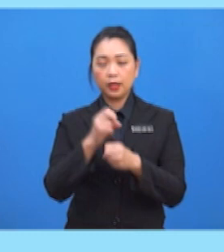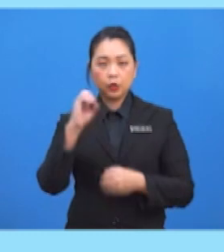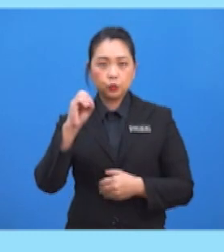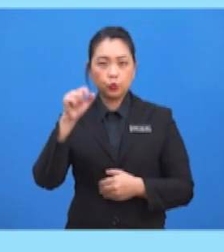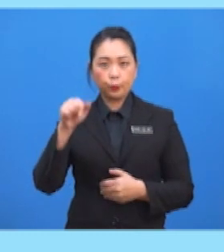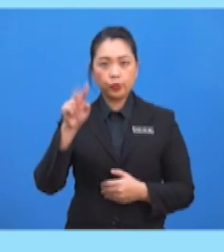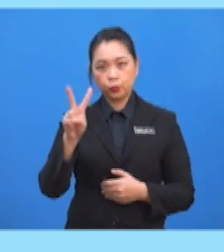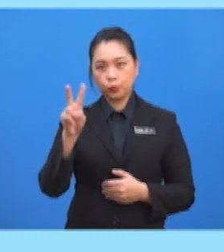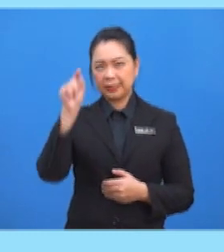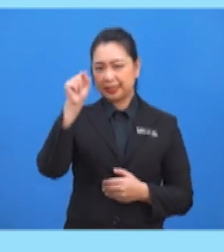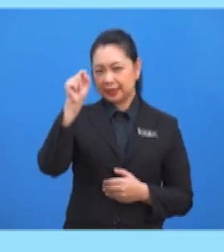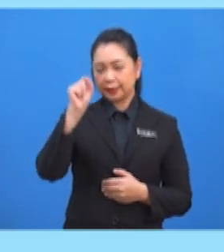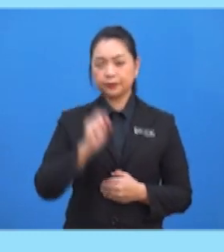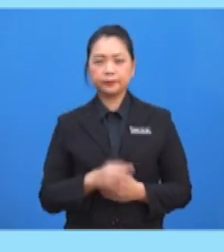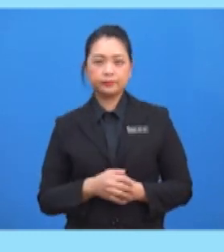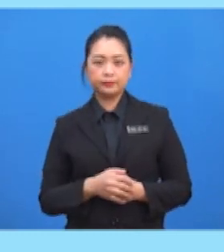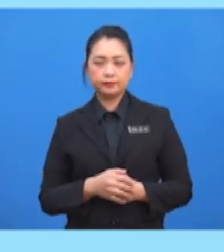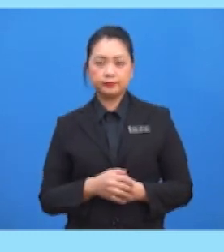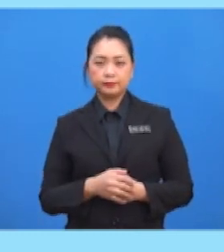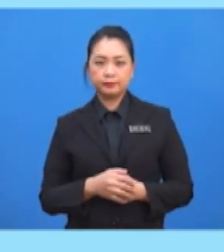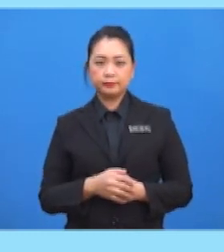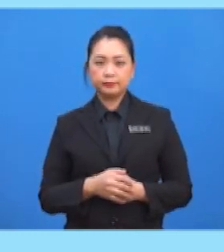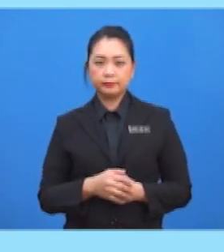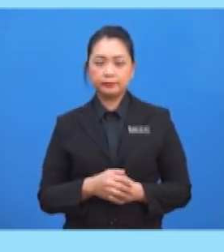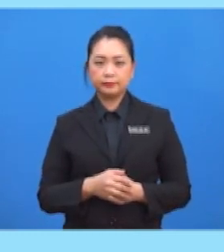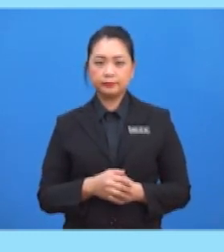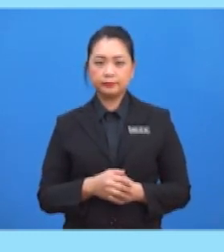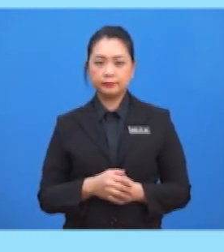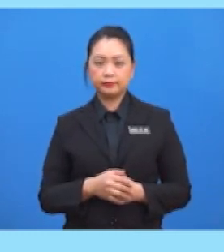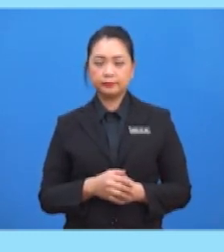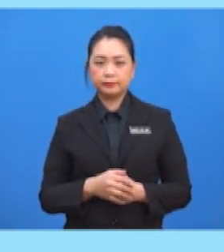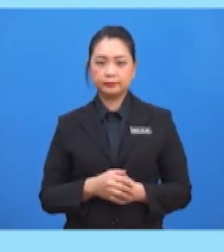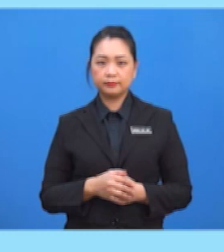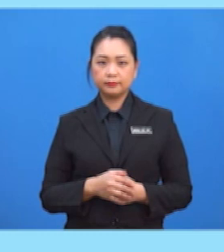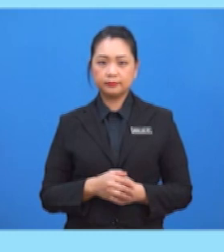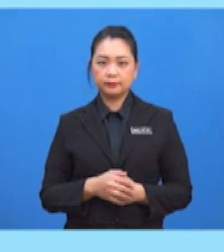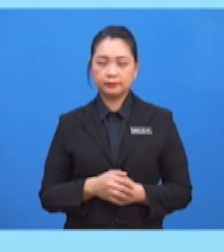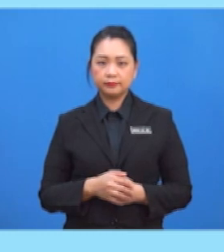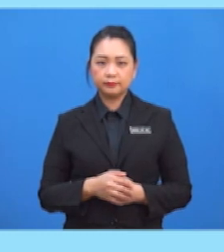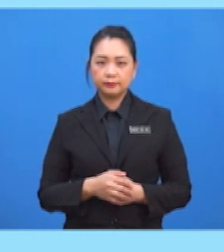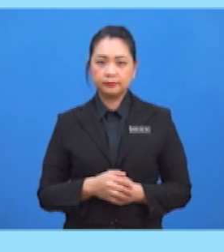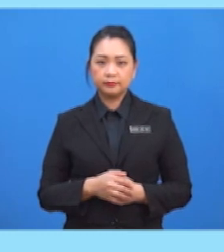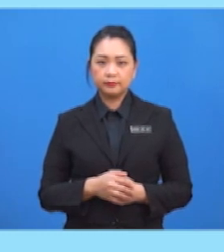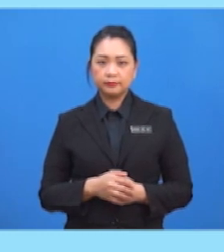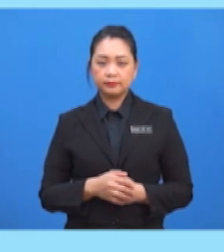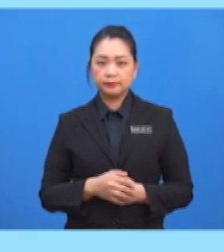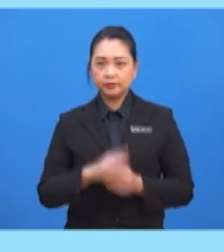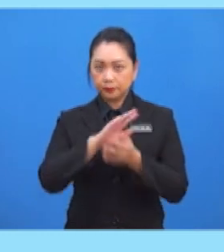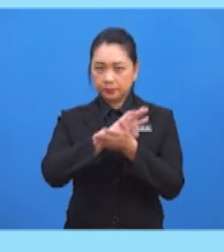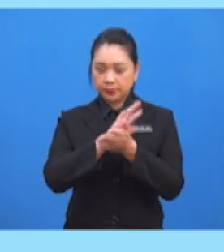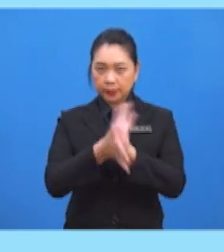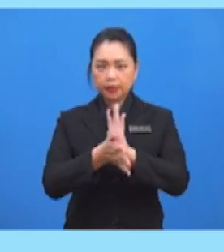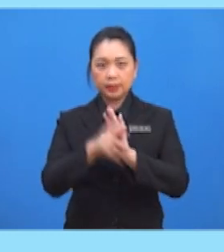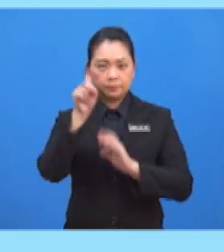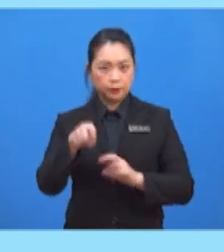darjah. 62 darjah tambah sifar perpuluhan 2 darjah diringkaskan